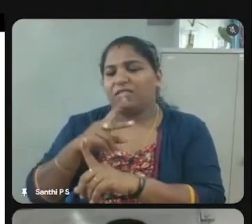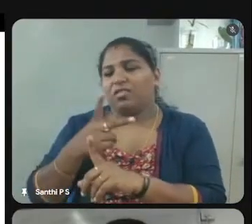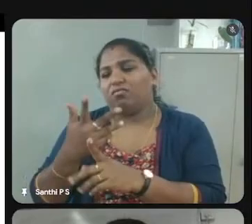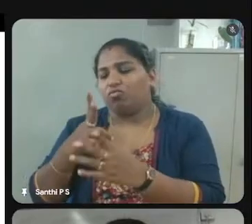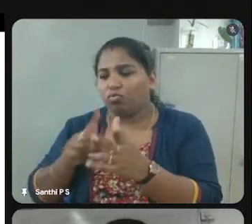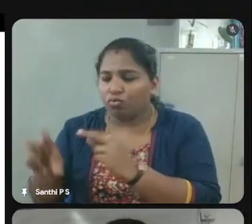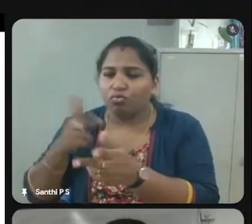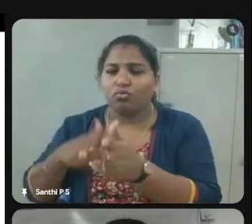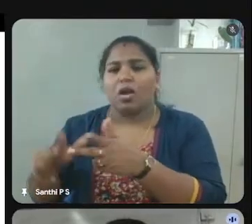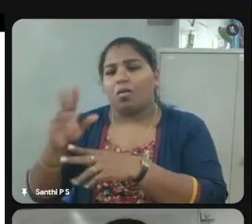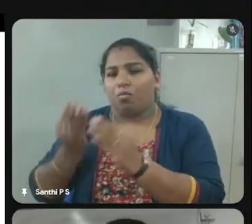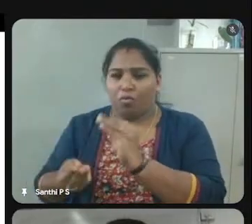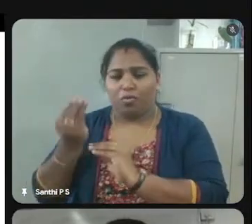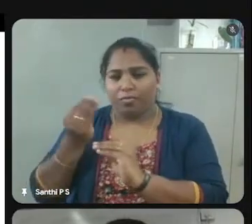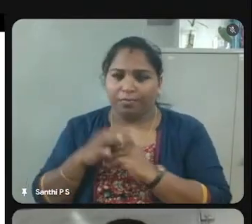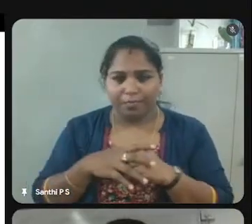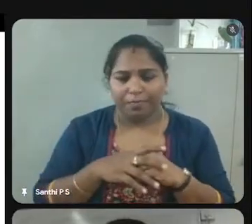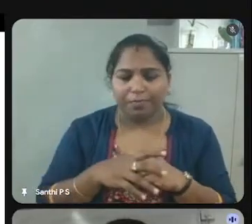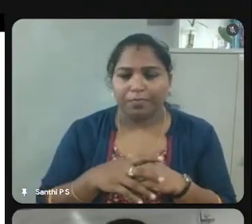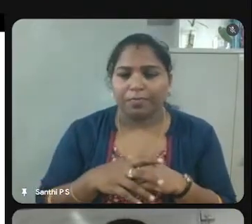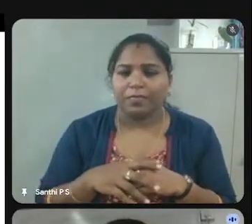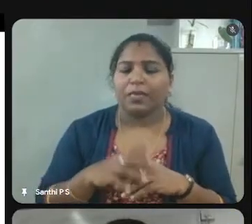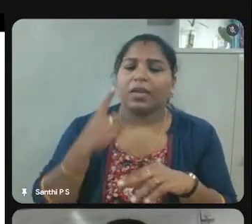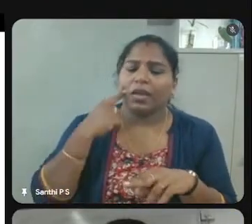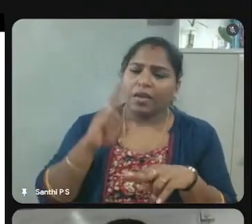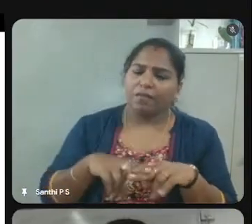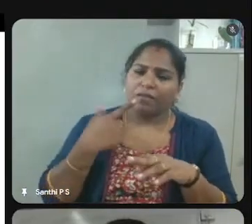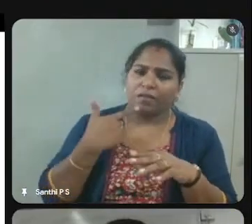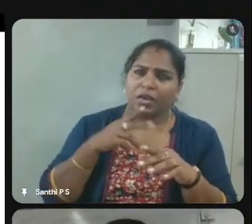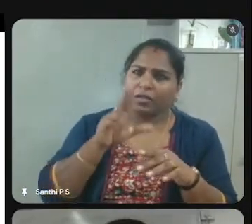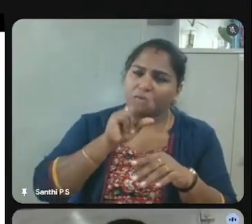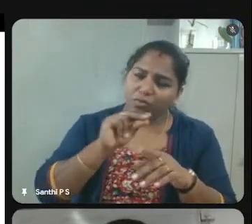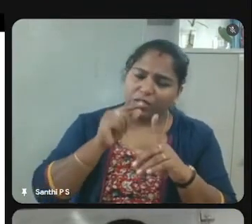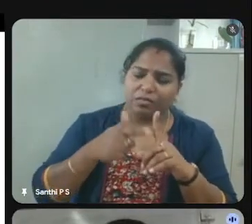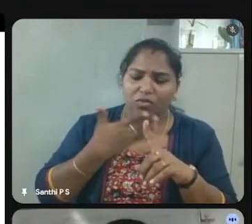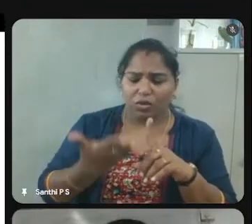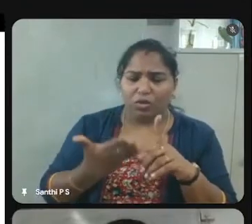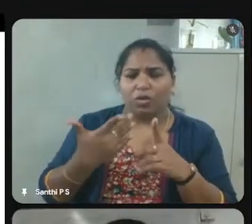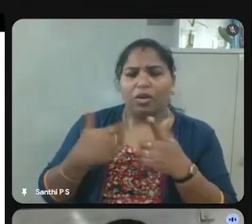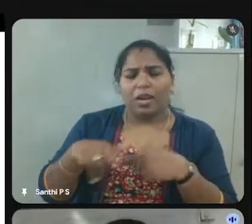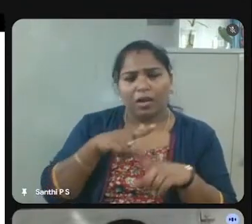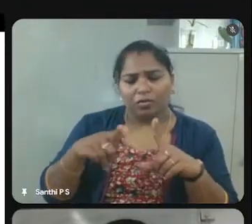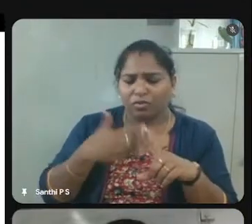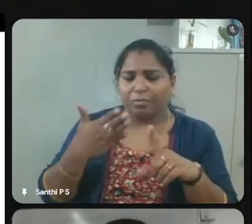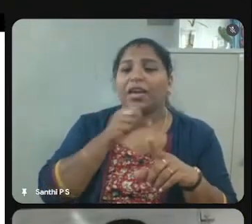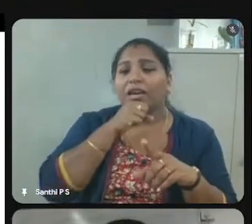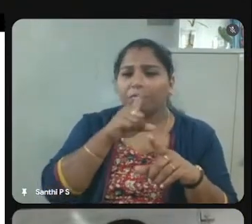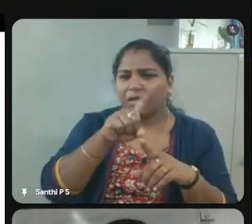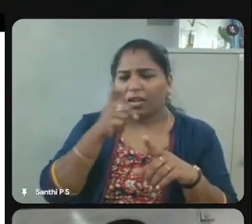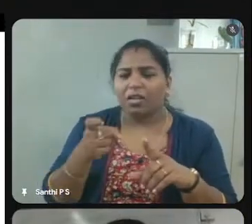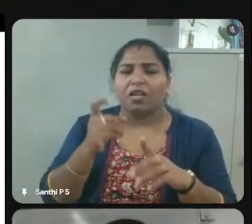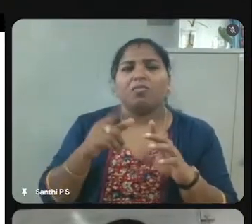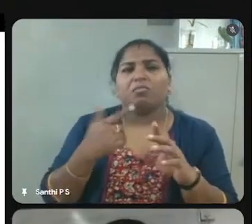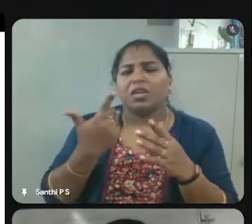കേട്ടോ. ഓക്കെ. അപ്പൊ ഇനി എന്തെങ്കിലും ഒരു സ്പീച്ച് തെറാപ്പിയോ അല്ലെങ്കിൽ നമ്മൾ ലാംഗ്വേജ് ട്രെയിനിങ്ങോ കൊടുത്താല്, കാരണം ഇപ്പൊ 17 years ആയി, എന്തെങ്കിലും പ്രയോജനം